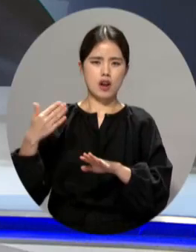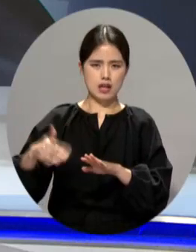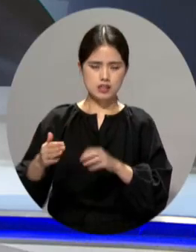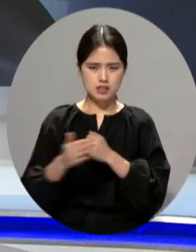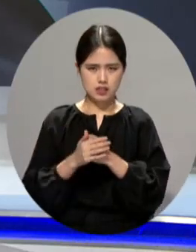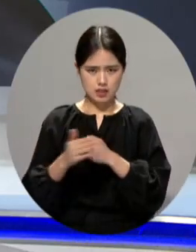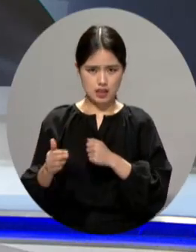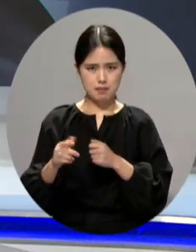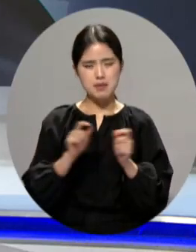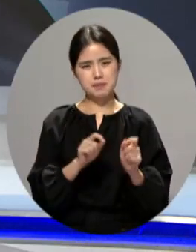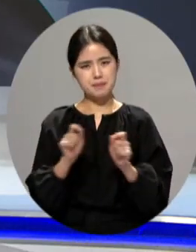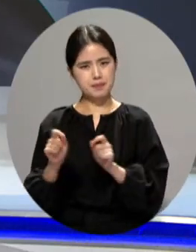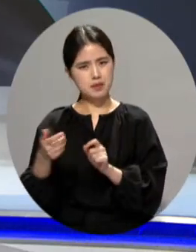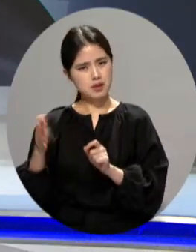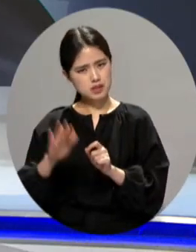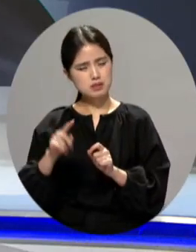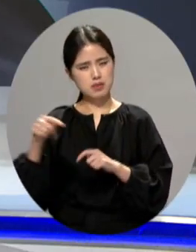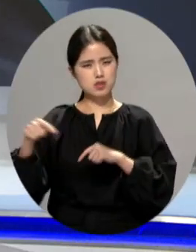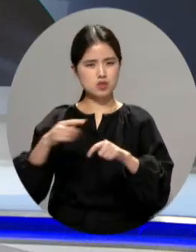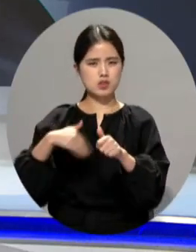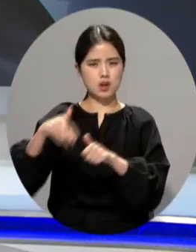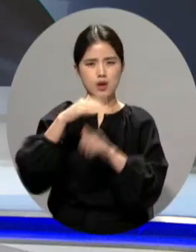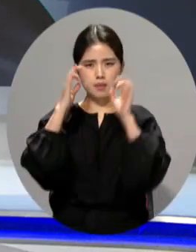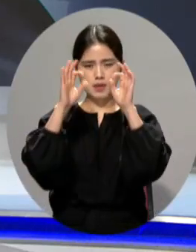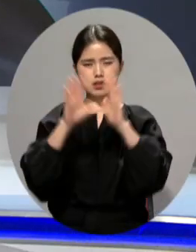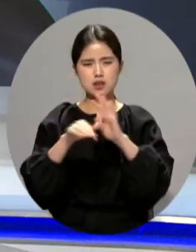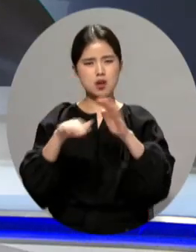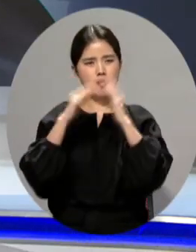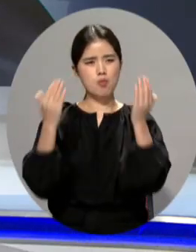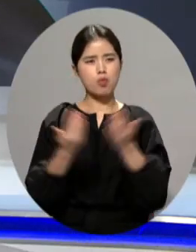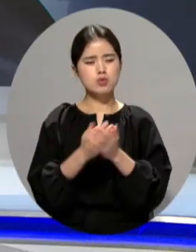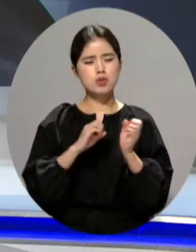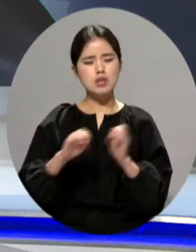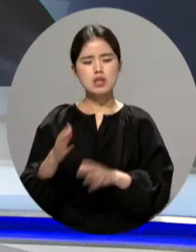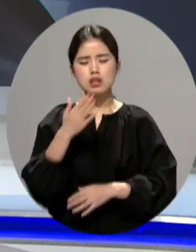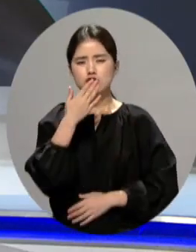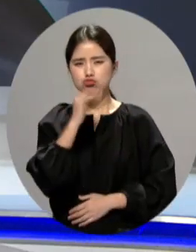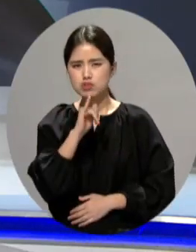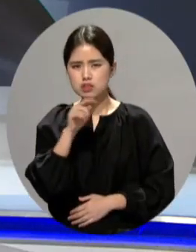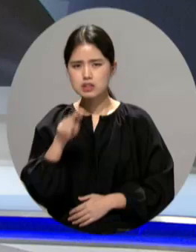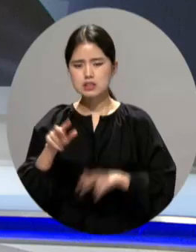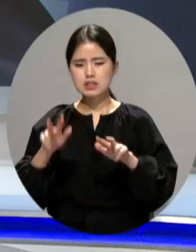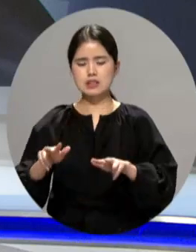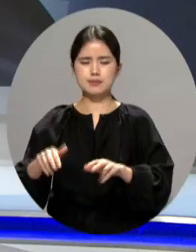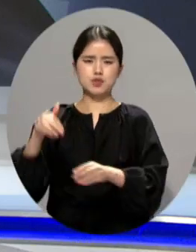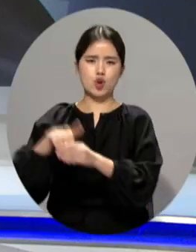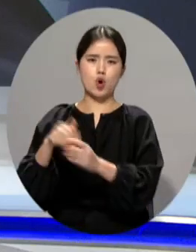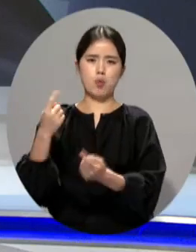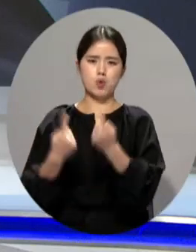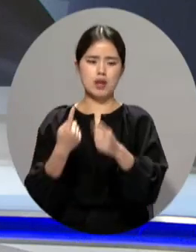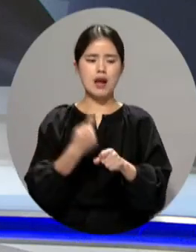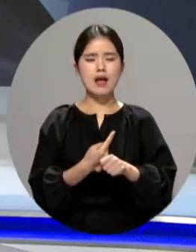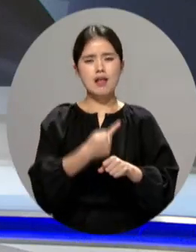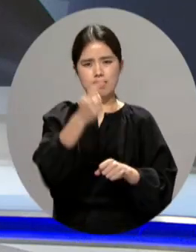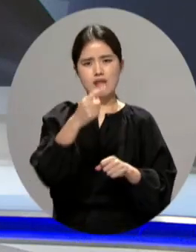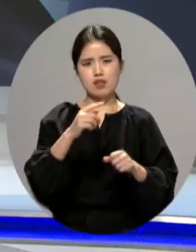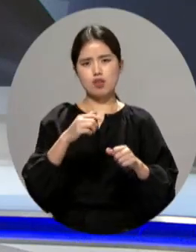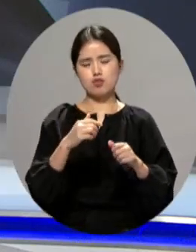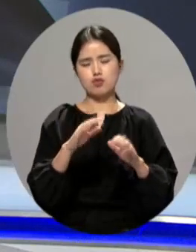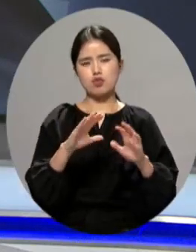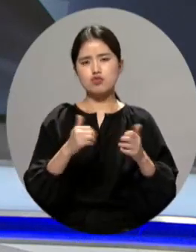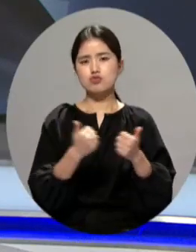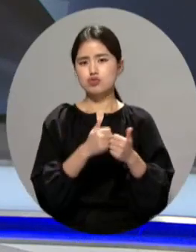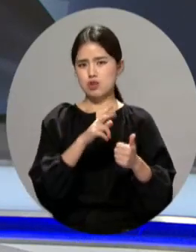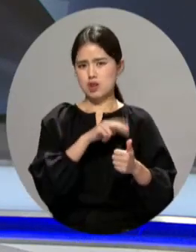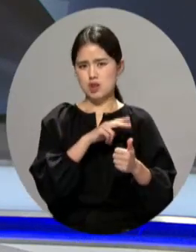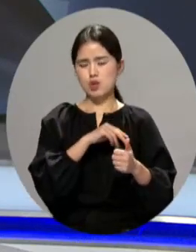최근 1년의 정치 상황을 고려해보면 모든 것을 잃을 수도 있는 이번 선거보다는 내년 총선이 더 유리하다는